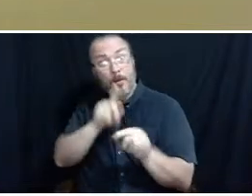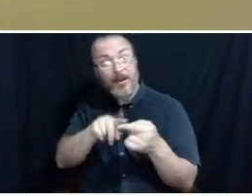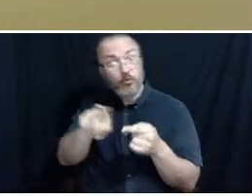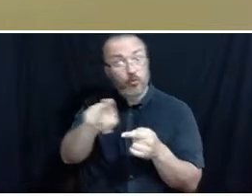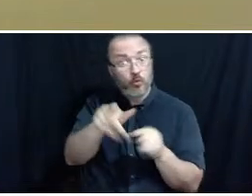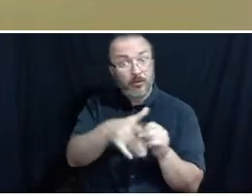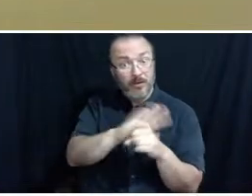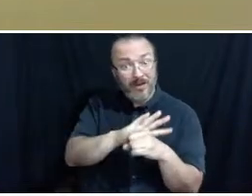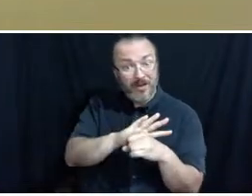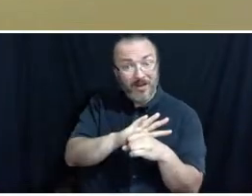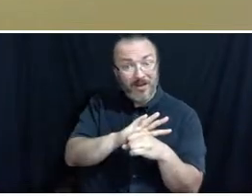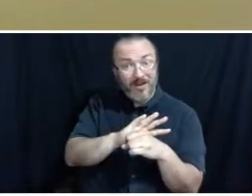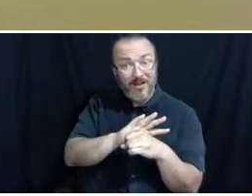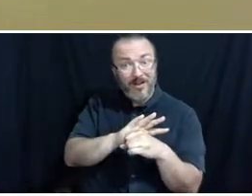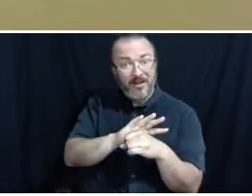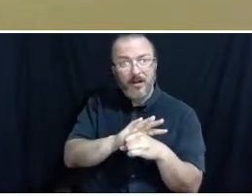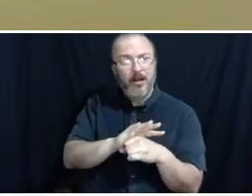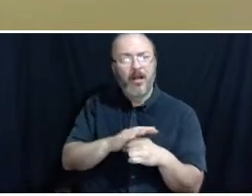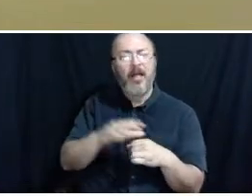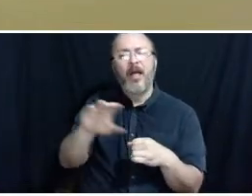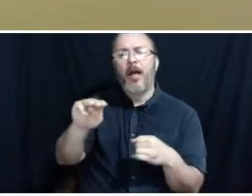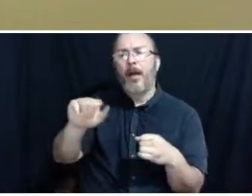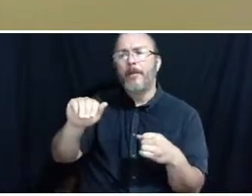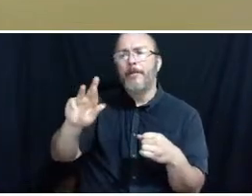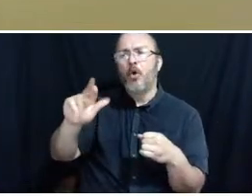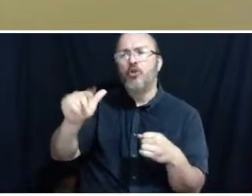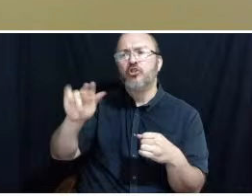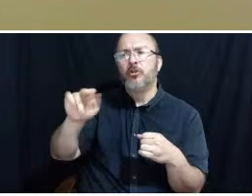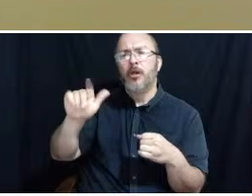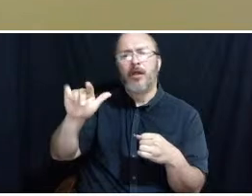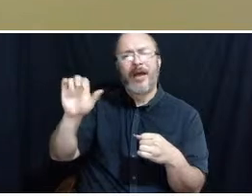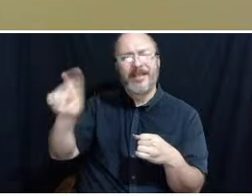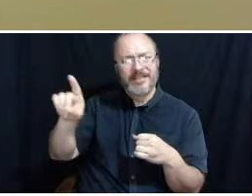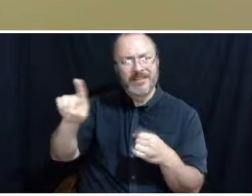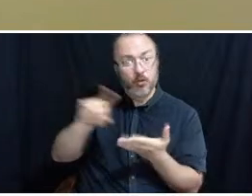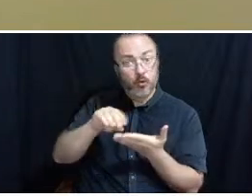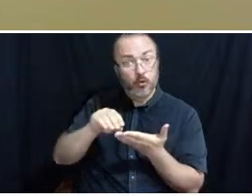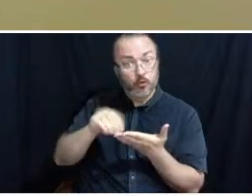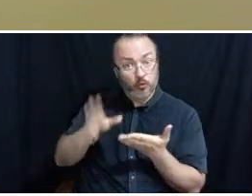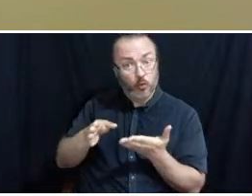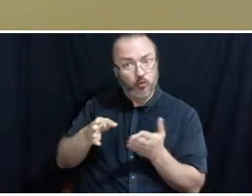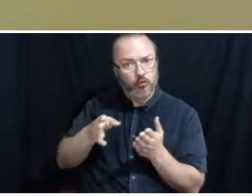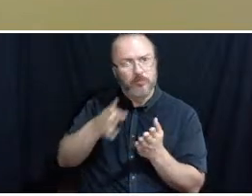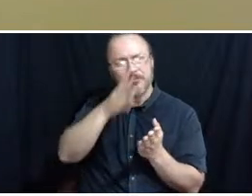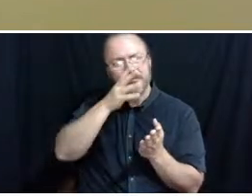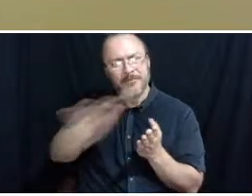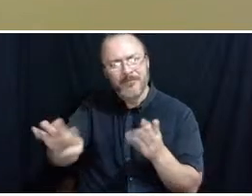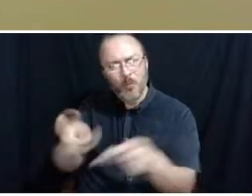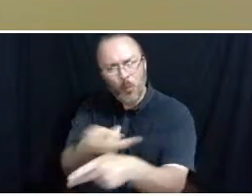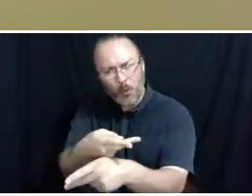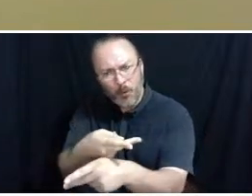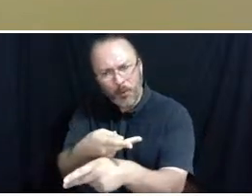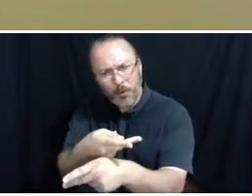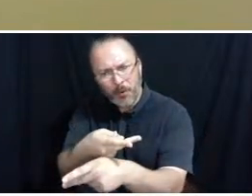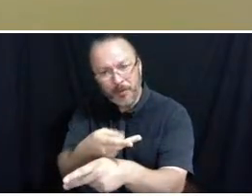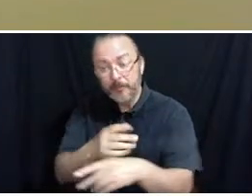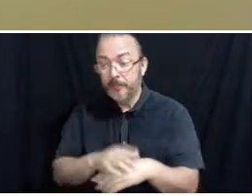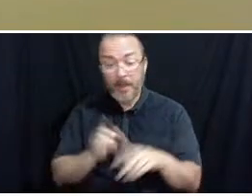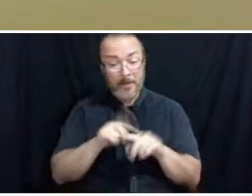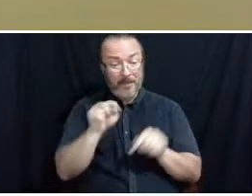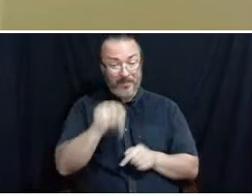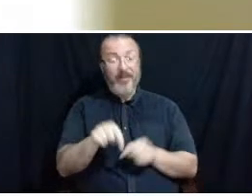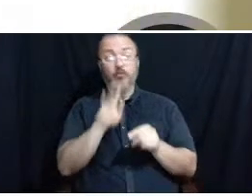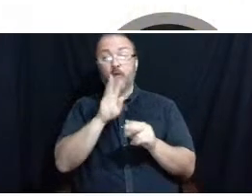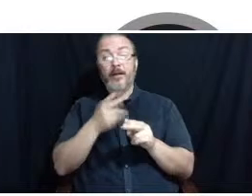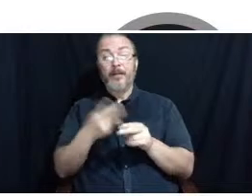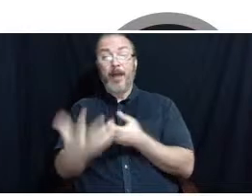ont souvent laissé de côté les plus marginalisés. Au cours de ce webinaire, nous allons discuter de l'éducation inclusive pour tous